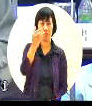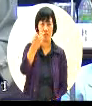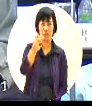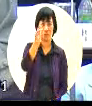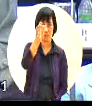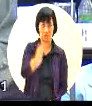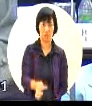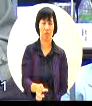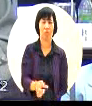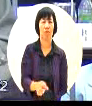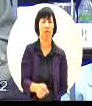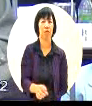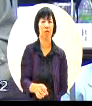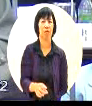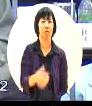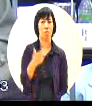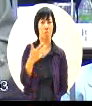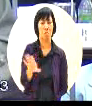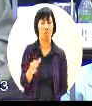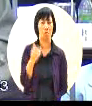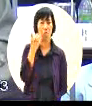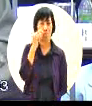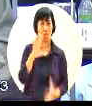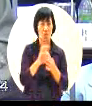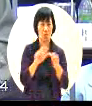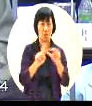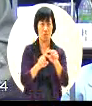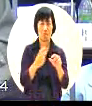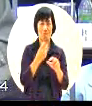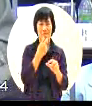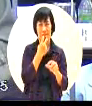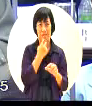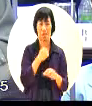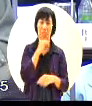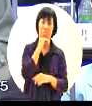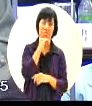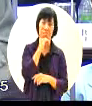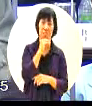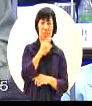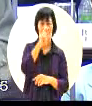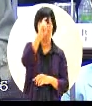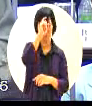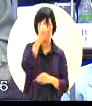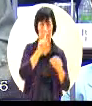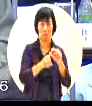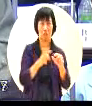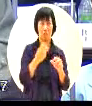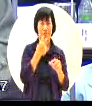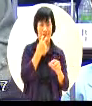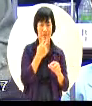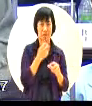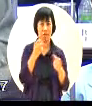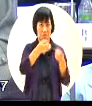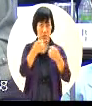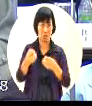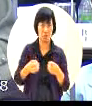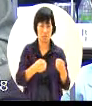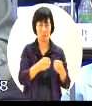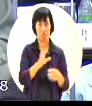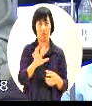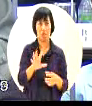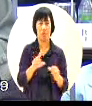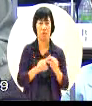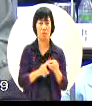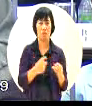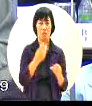19.4亿，啊，咱中央要期待中央，迄个时阵大家迄个讨论，中央